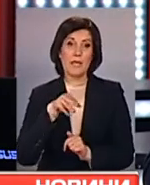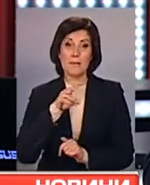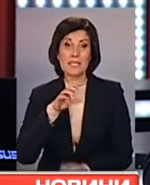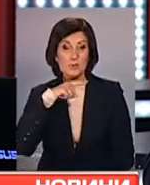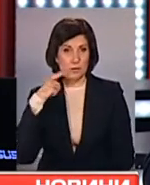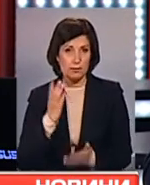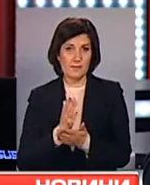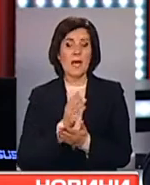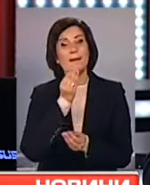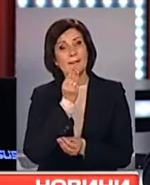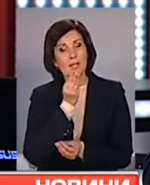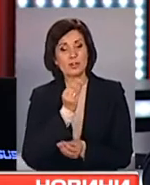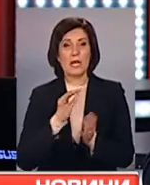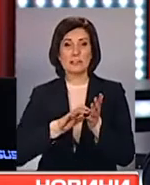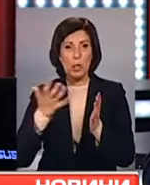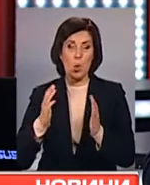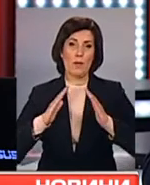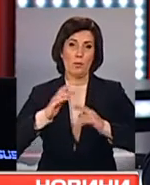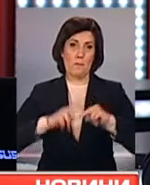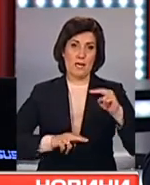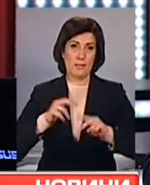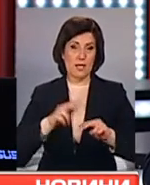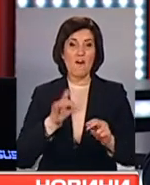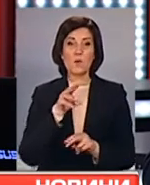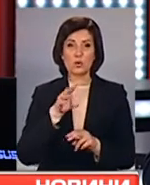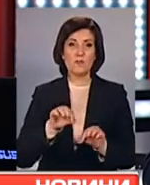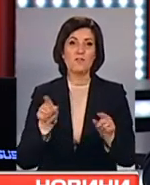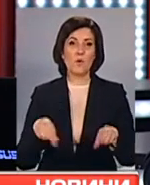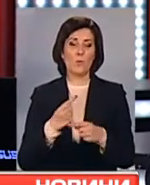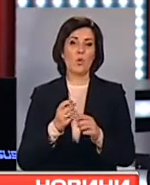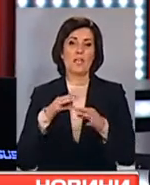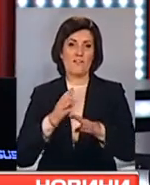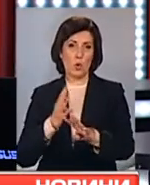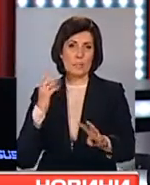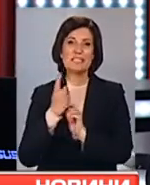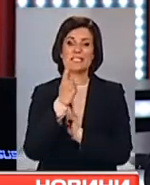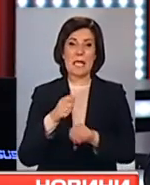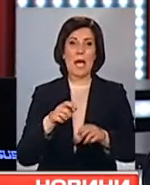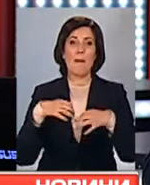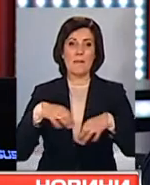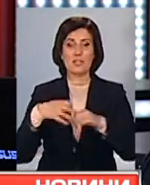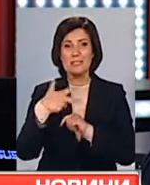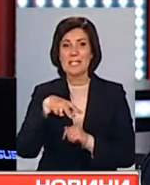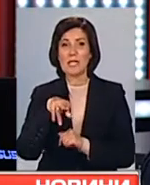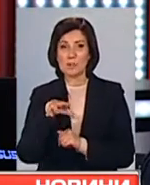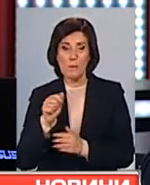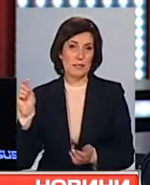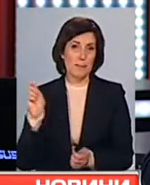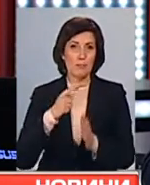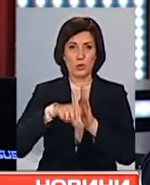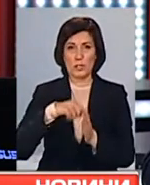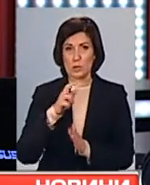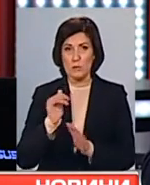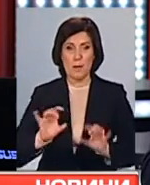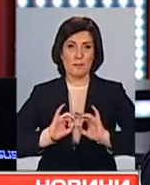стверджує, у машинах їжа, скло та будматеріали. У Ростові сформують загальну автоколону зі 100 машин, 30 листопада вона прибуде на